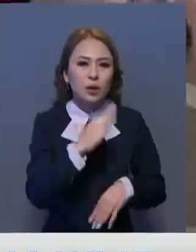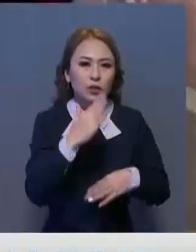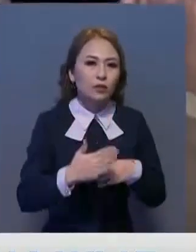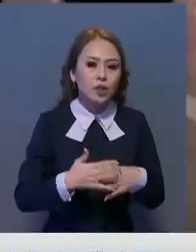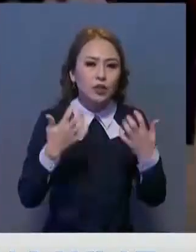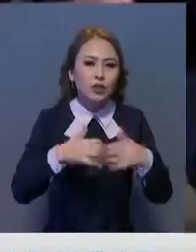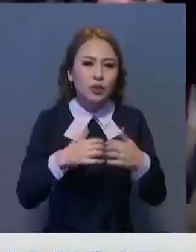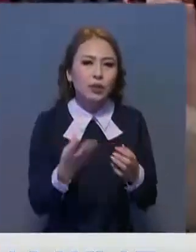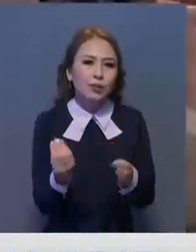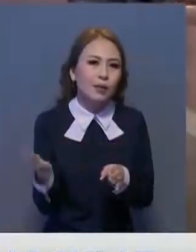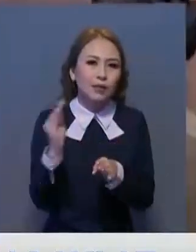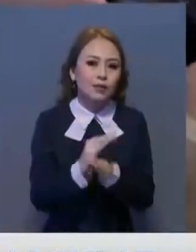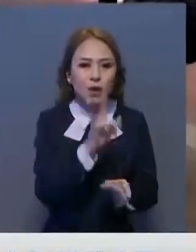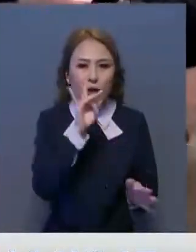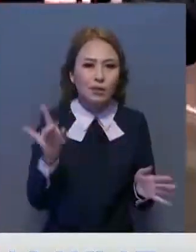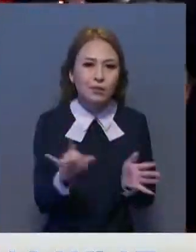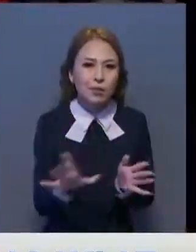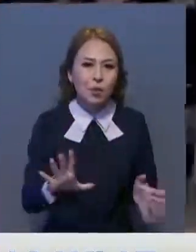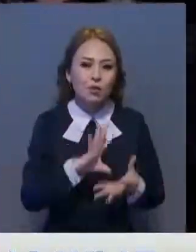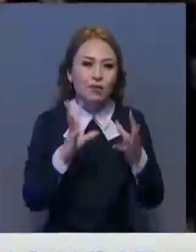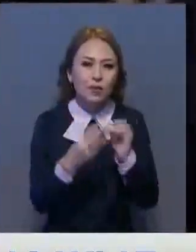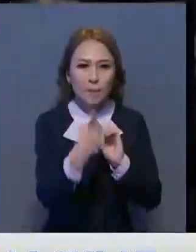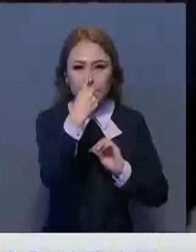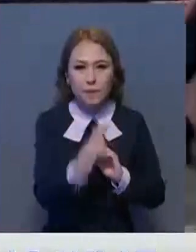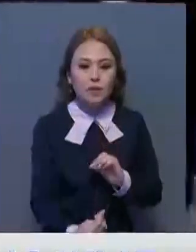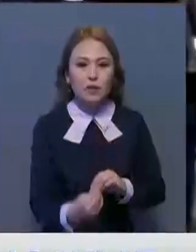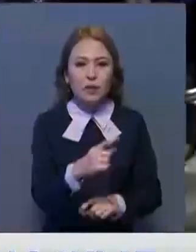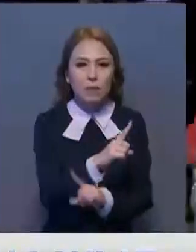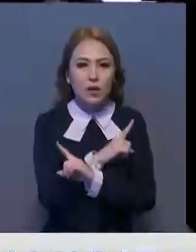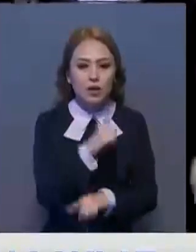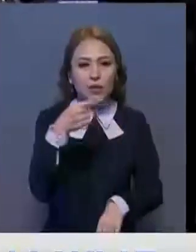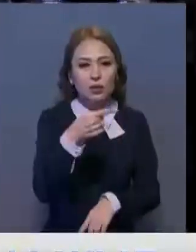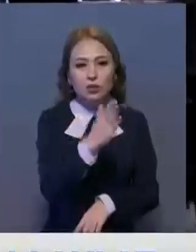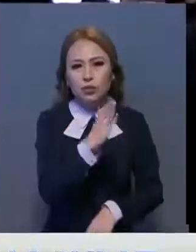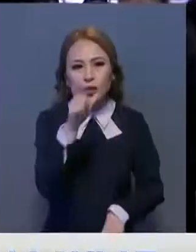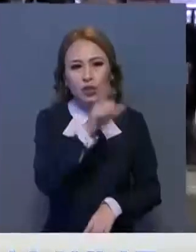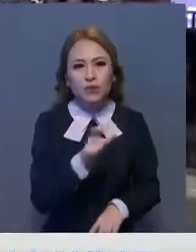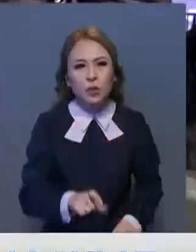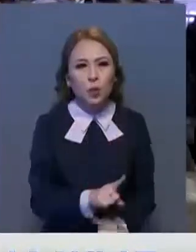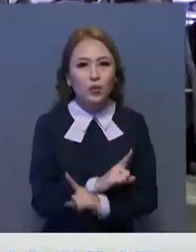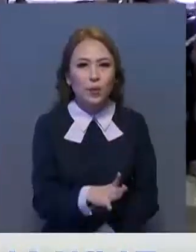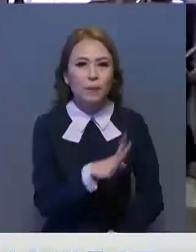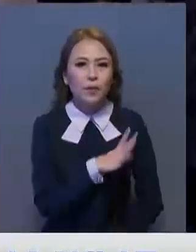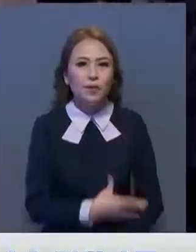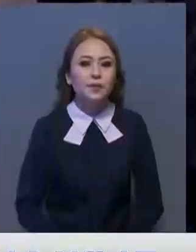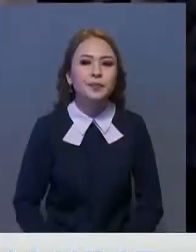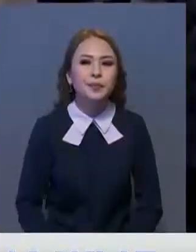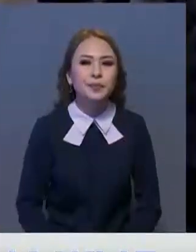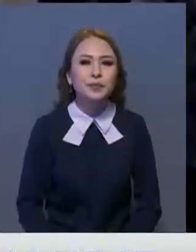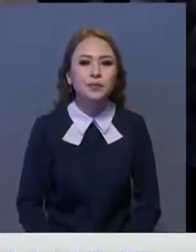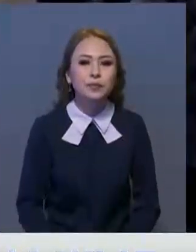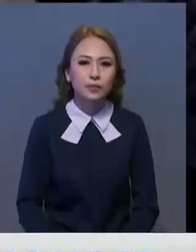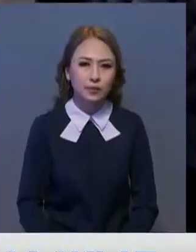жітім бойынша тағы антирекорд орнады. Бір күнде дерттен 1000-нан аса адам қайтыс болды. Наргиз Бекмағанбетова,